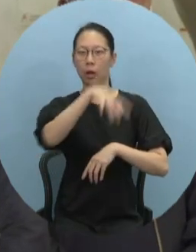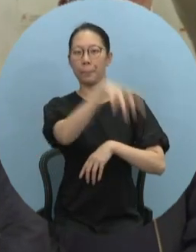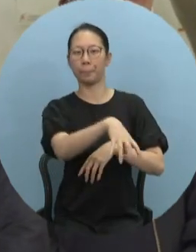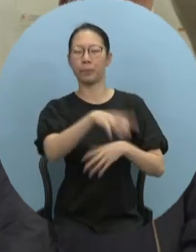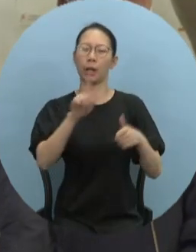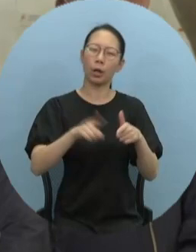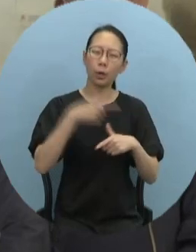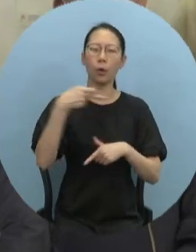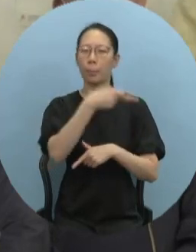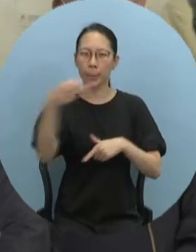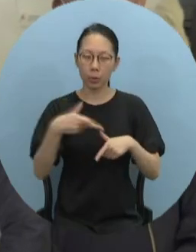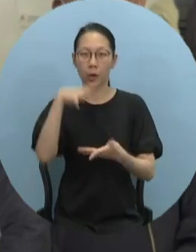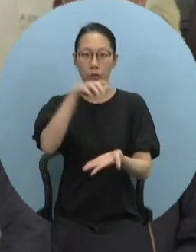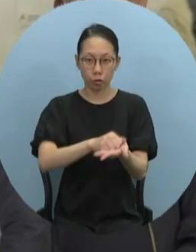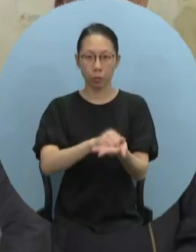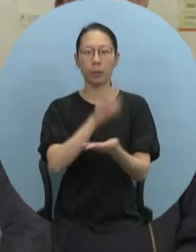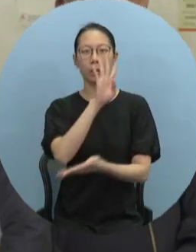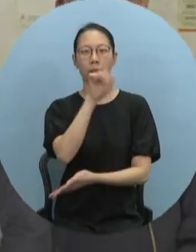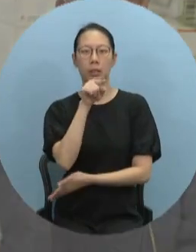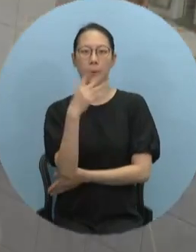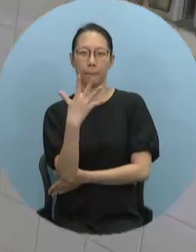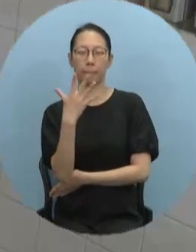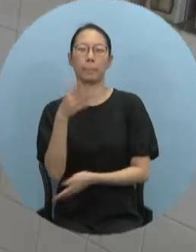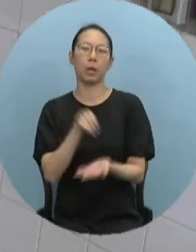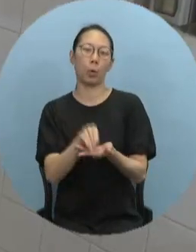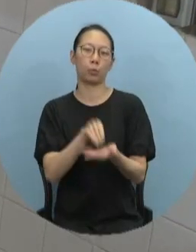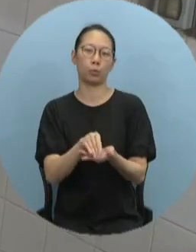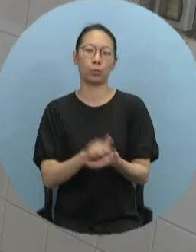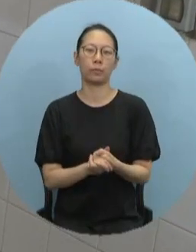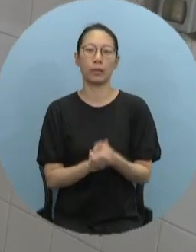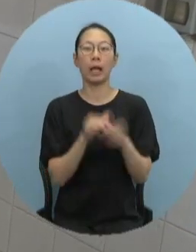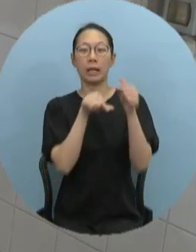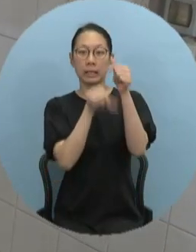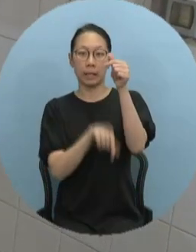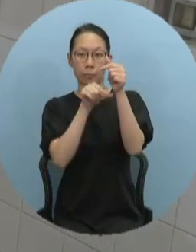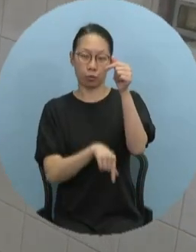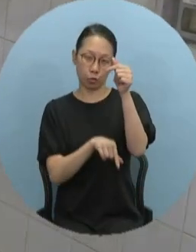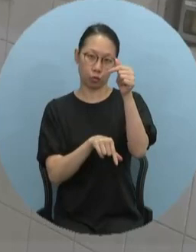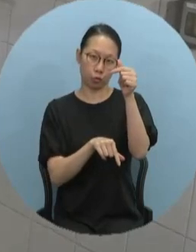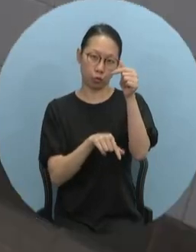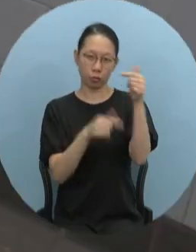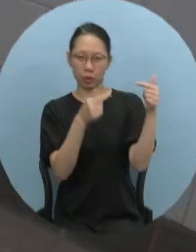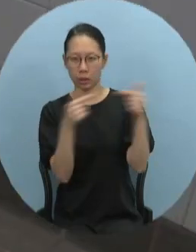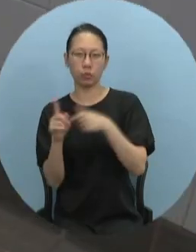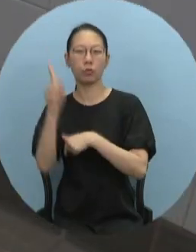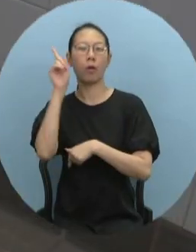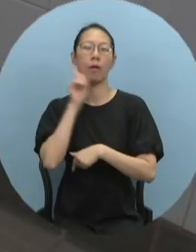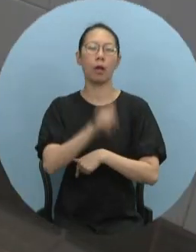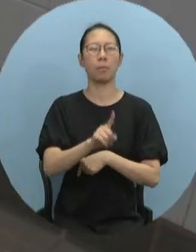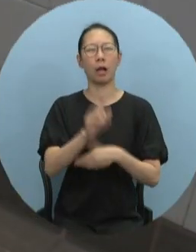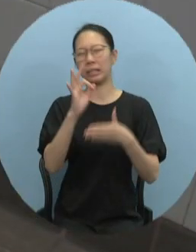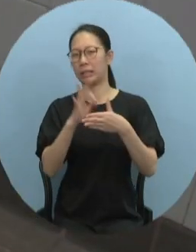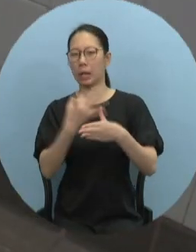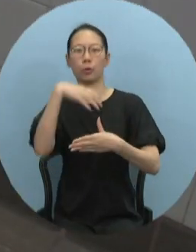平均咧係可以捉到咧4.5隻老鼠。十月到上個星期咧嚇，唔夠3個月